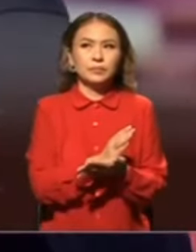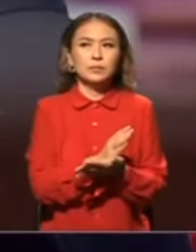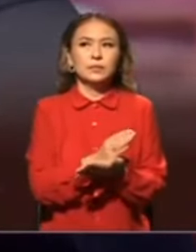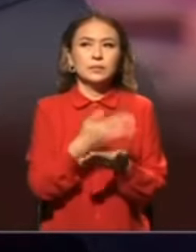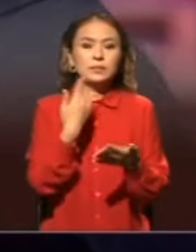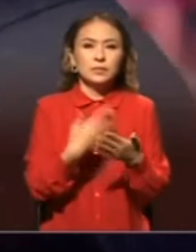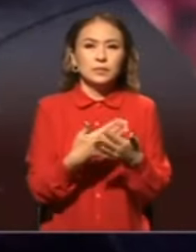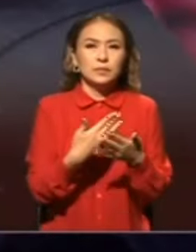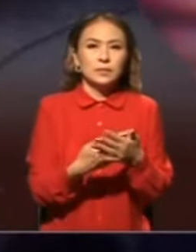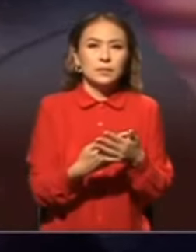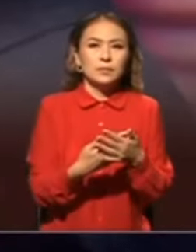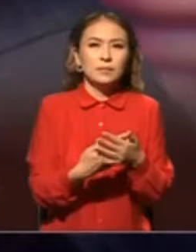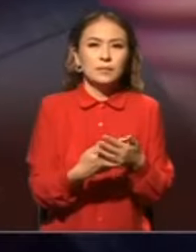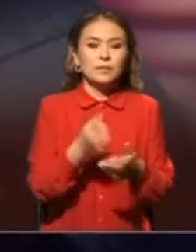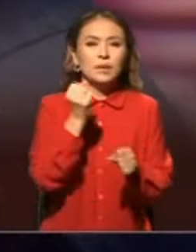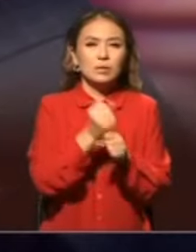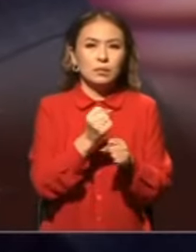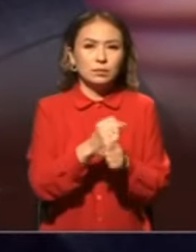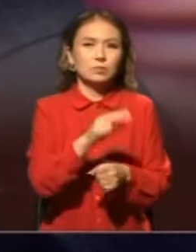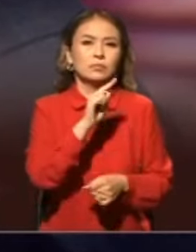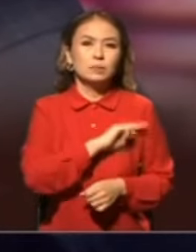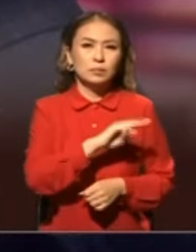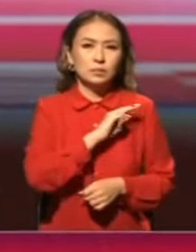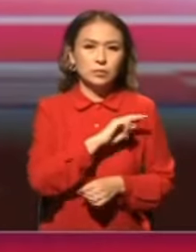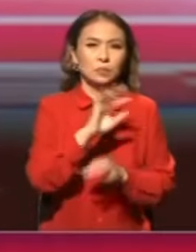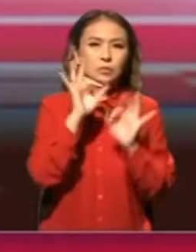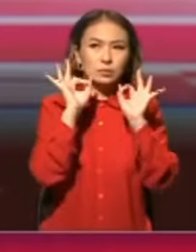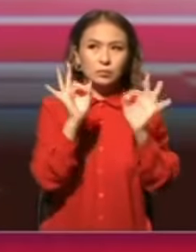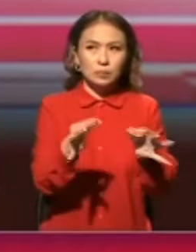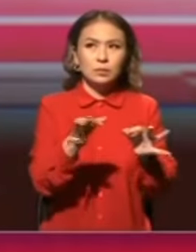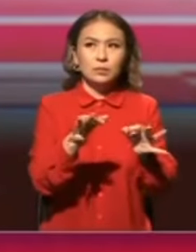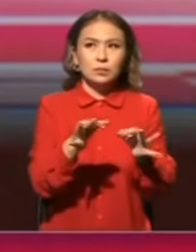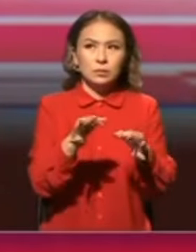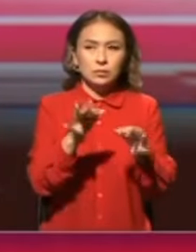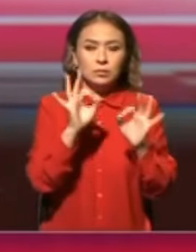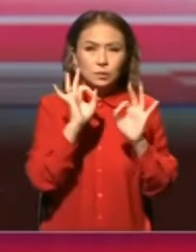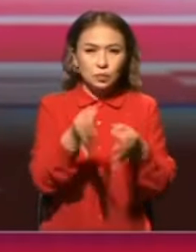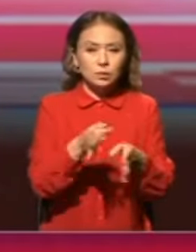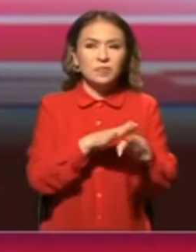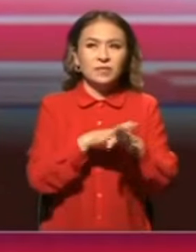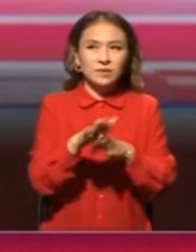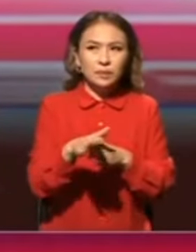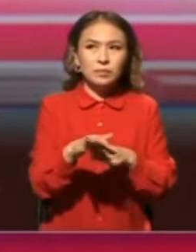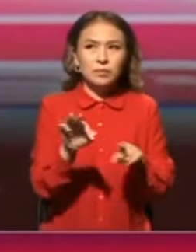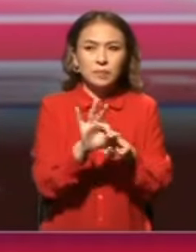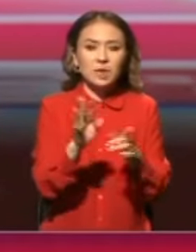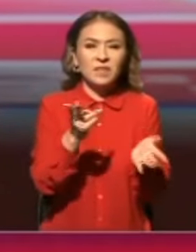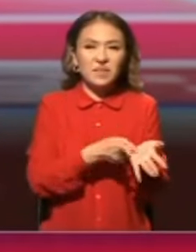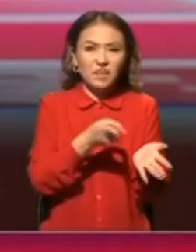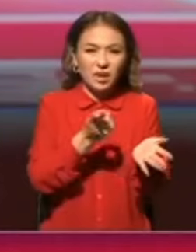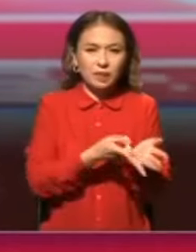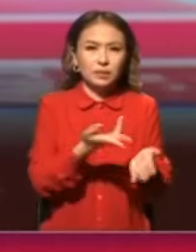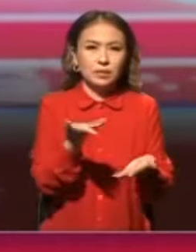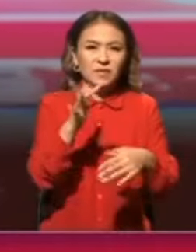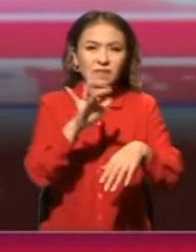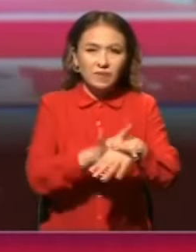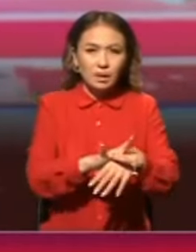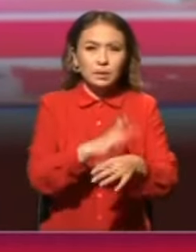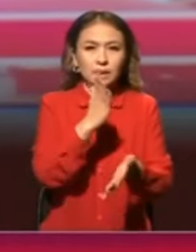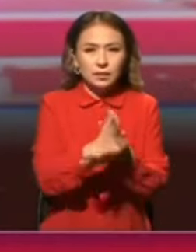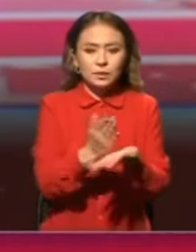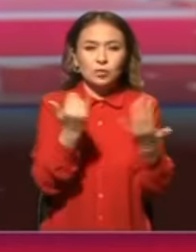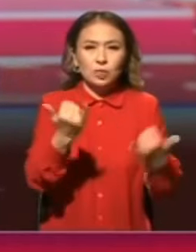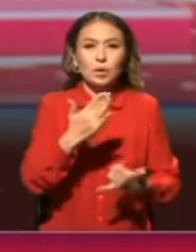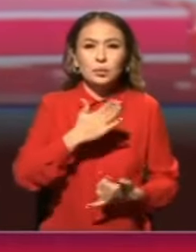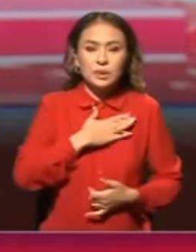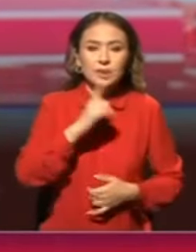Олжас Мырза, дұрыс істеліп жатқан нәрсені жоққа шығарып жатқан жоқпыз біз бұл жерде. Істелген нәрсе істеліп жатыр. Бірақ факт ол факт.